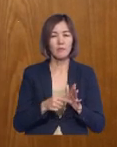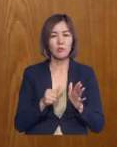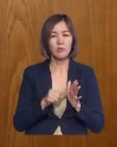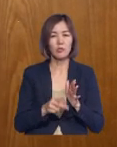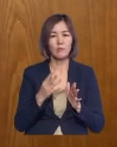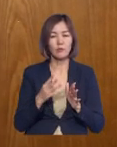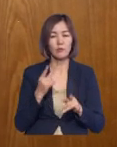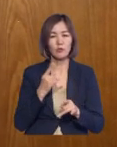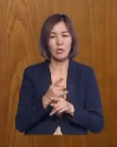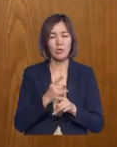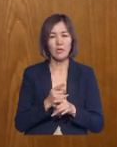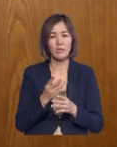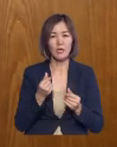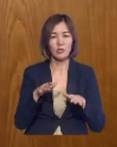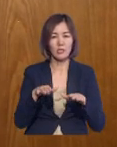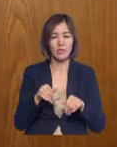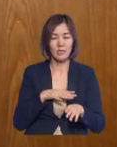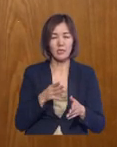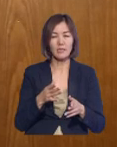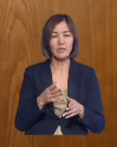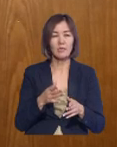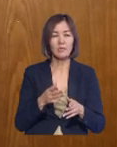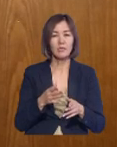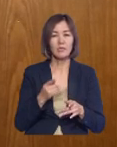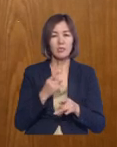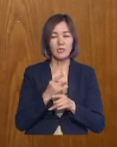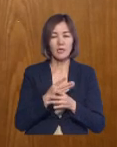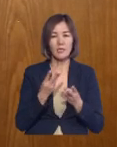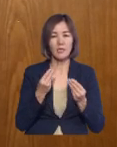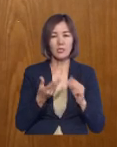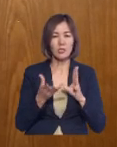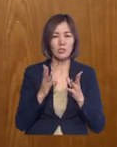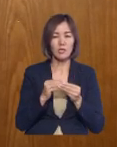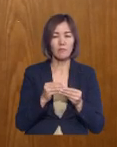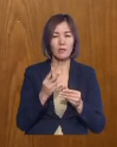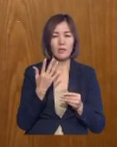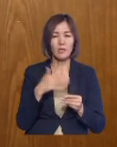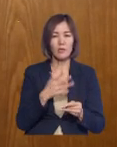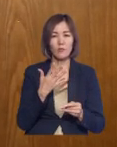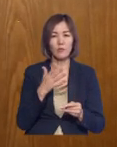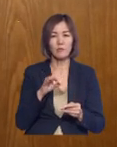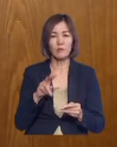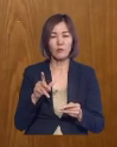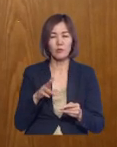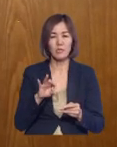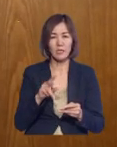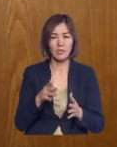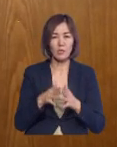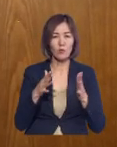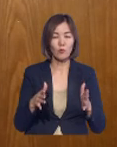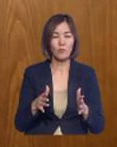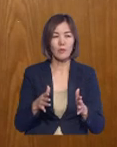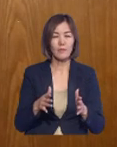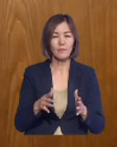1763 жалған банкнот тәркіленді. Тәркіленген жалған банкноттардың жалпы сомасы 55 миллион теңгеден асады. Сонымен